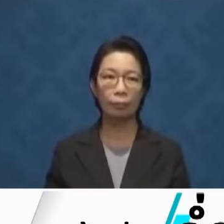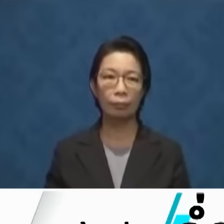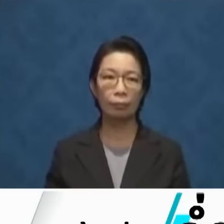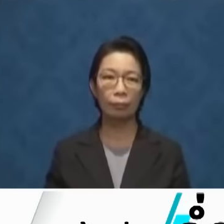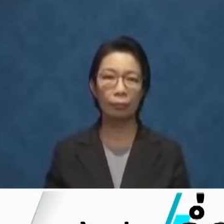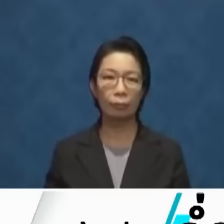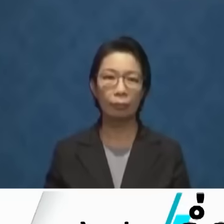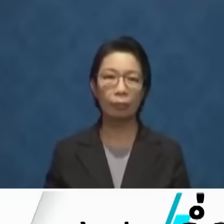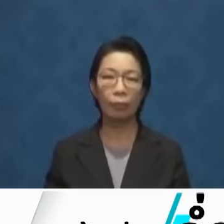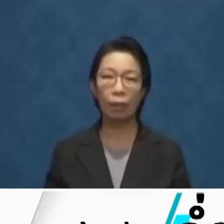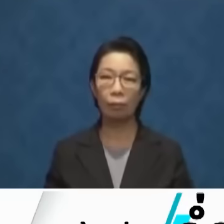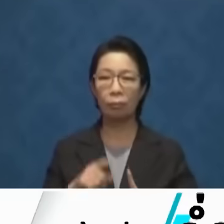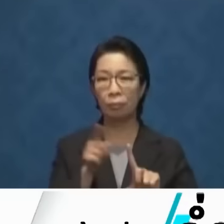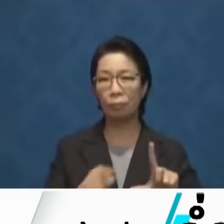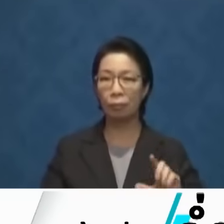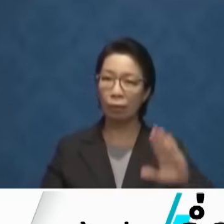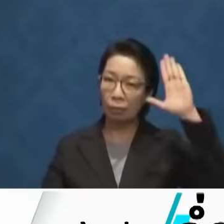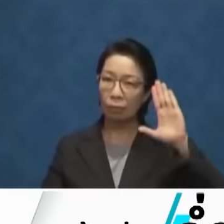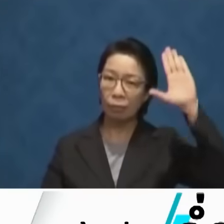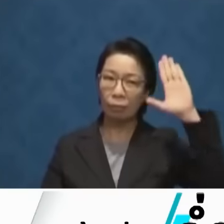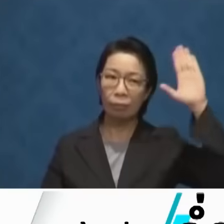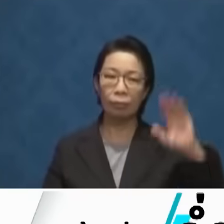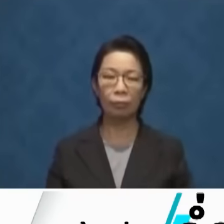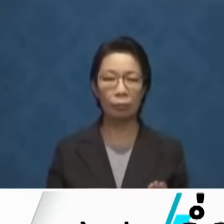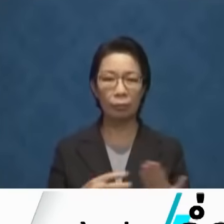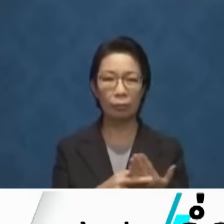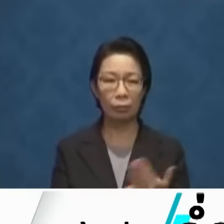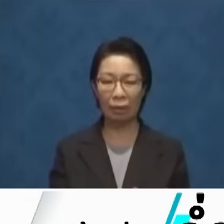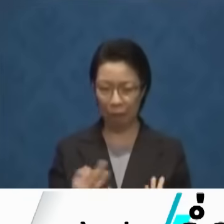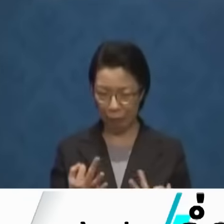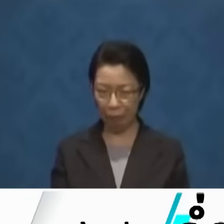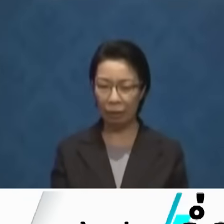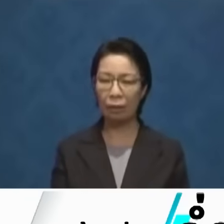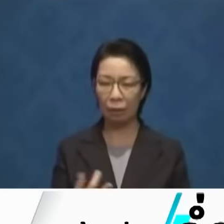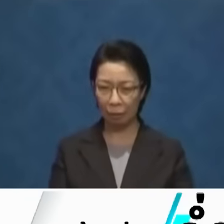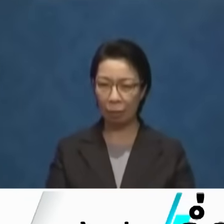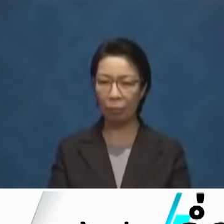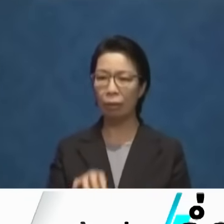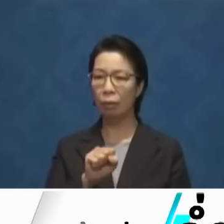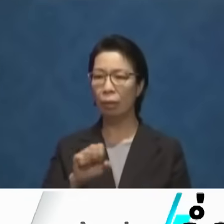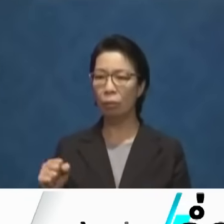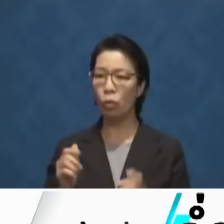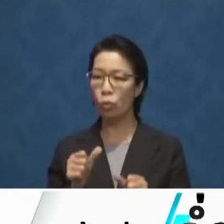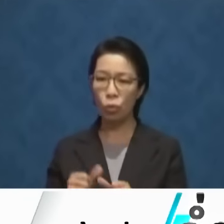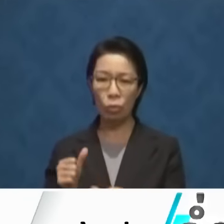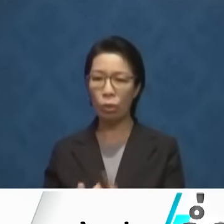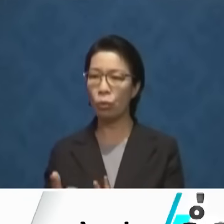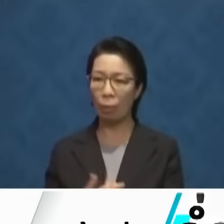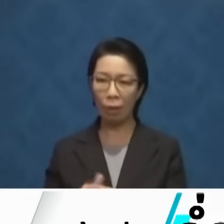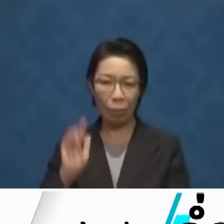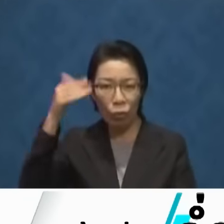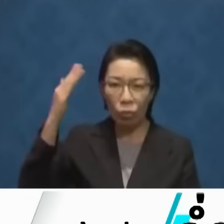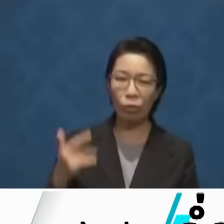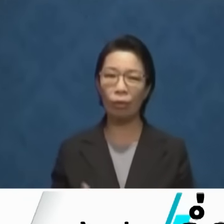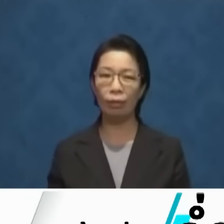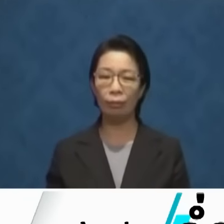านประธานครับแผนกล้องได้เลยครับว่าความสำคัญมันอยู่ที่จำนวนสภา สมาชิกสภาผู้แทนราษฎรฝั่งไหนเยอะกว่าก ันท่านประธานครับท่านประธานอนุญา